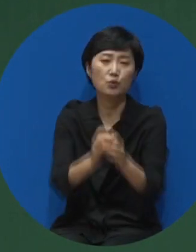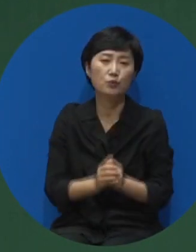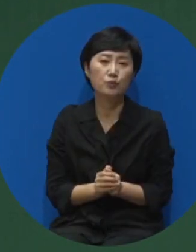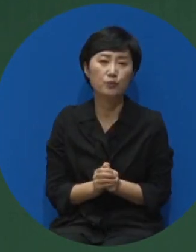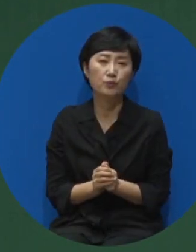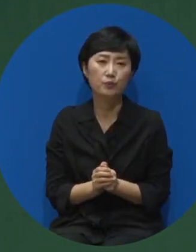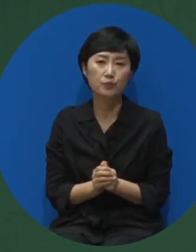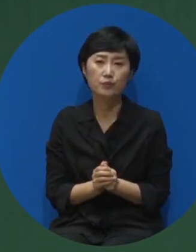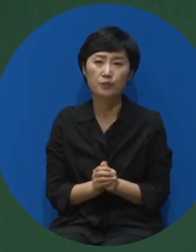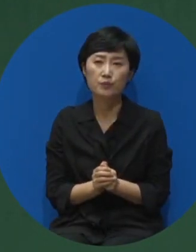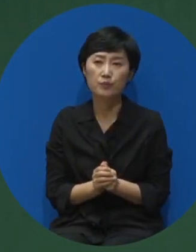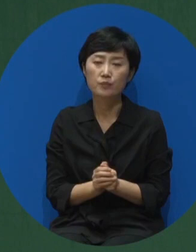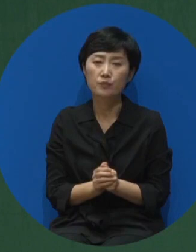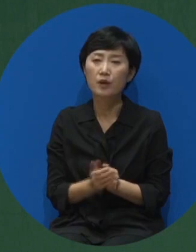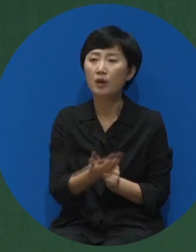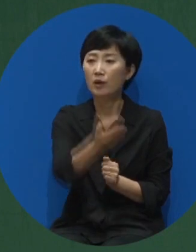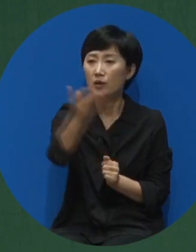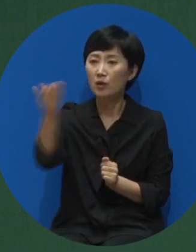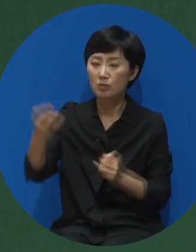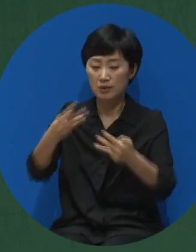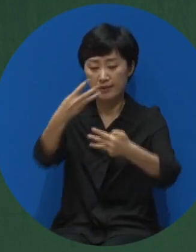조금만 기도하면